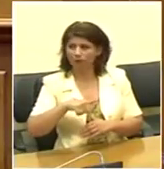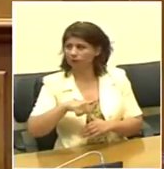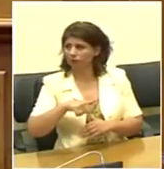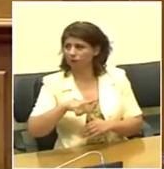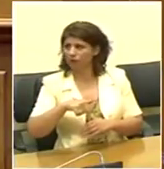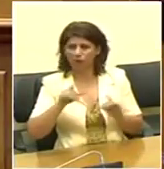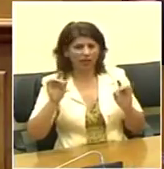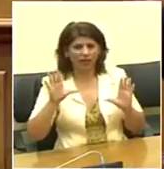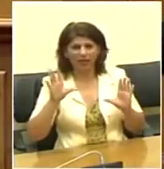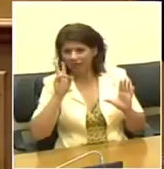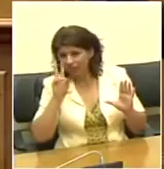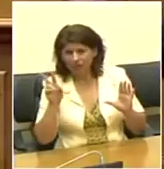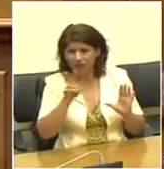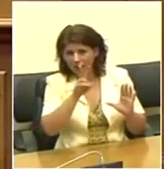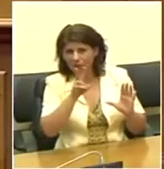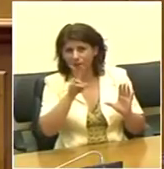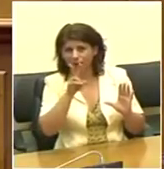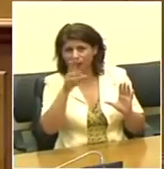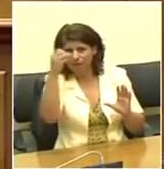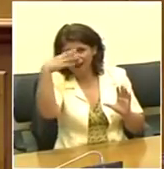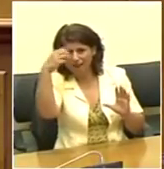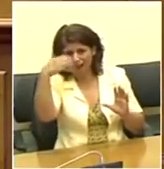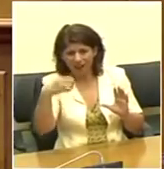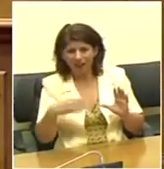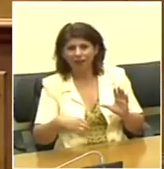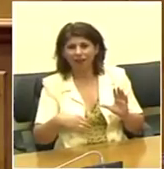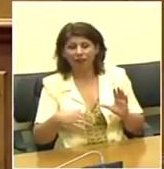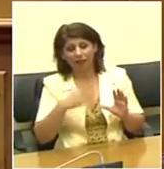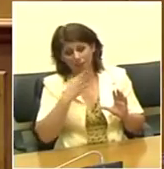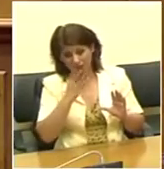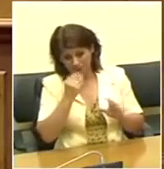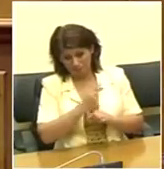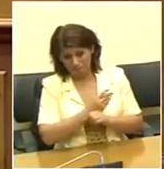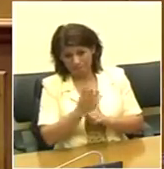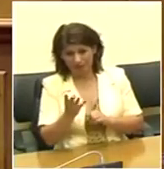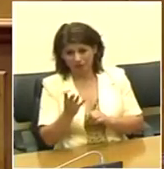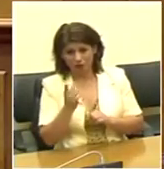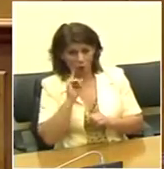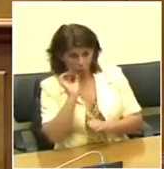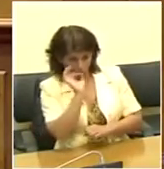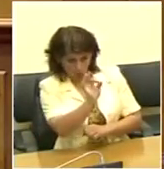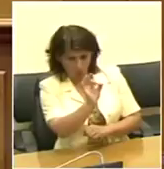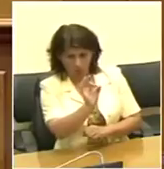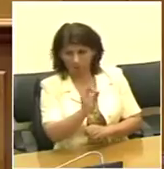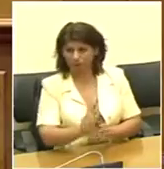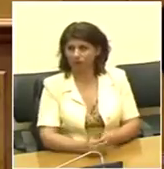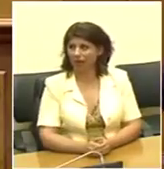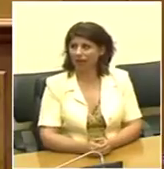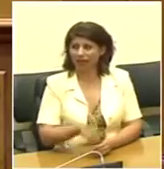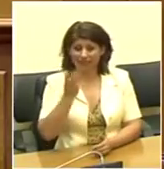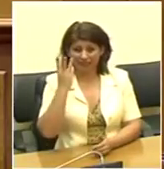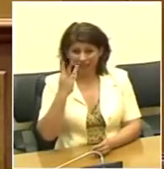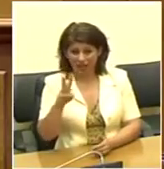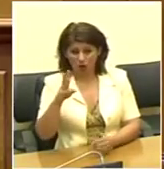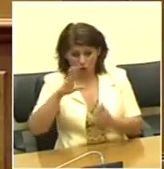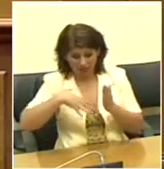κανένας δεν το κοιτάει γιατί δεν περνάει το δρόμο. Επειδή το Πασόκ θεωρεί ότι το στοχοποιώ, 300 σελίδες μετά από αυτή